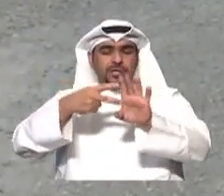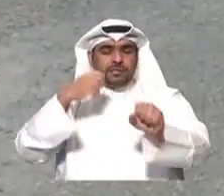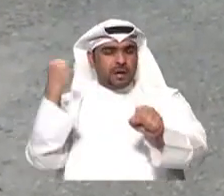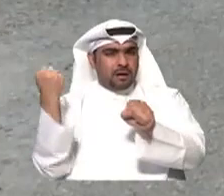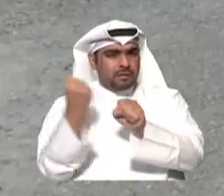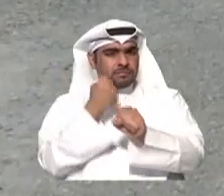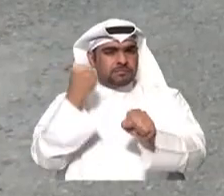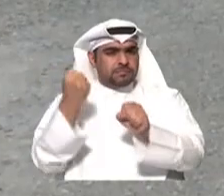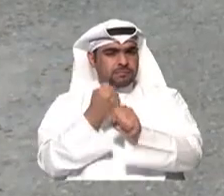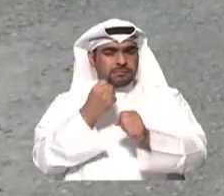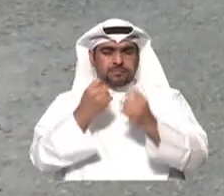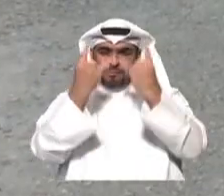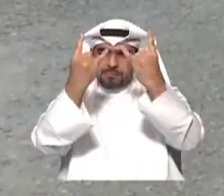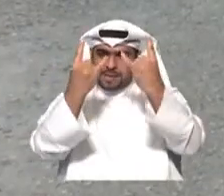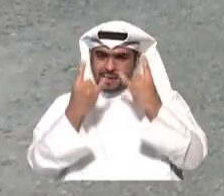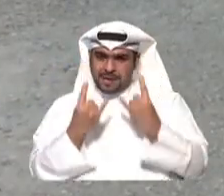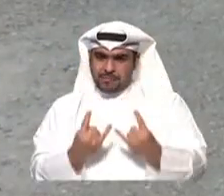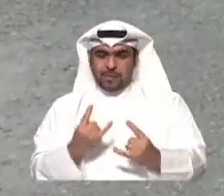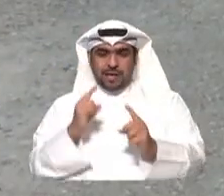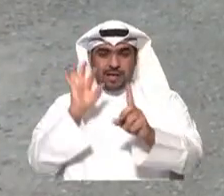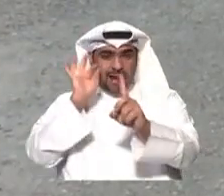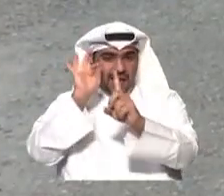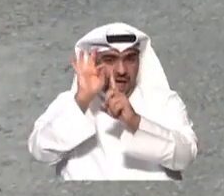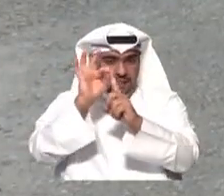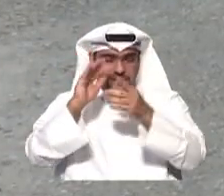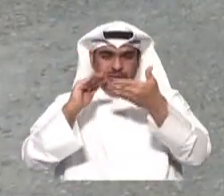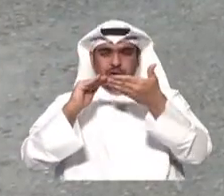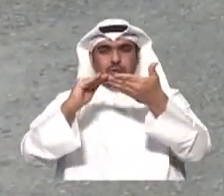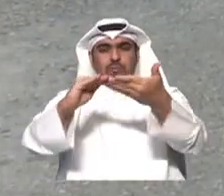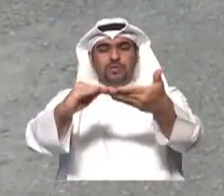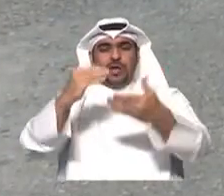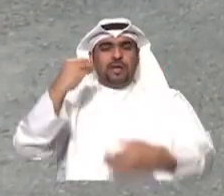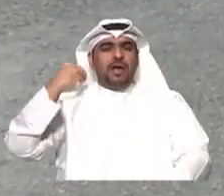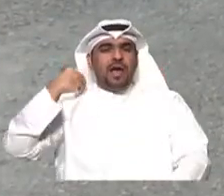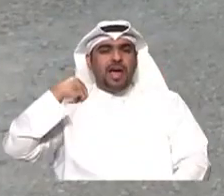هدفهم دائما هو المساعدة والمساندة. هم باختصار